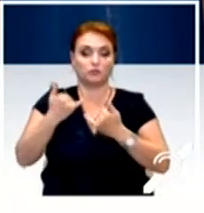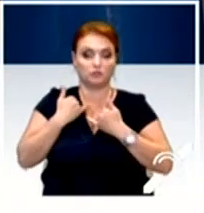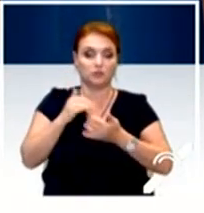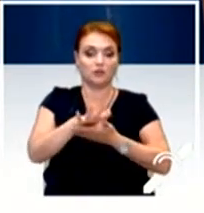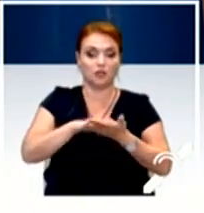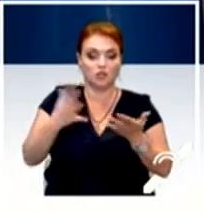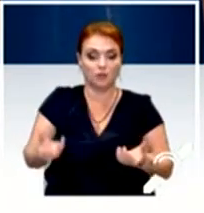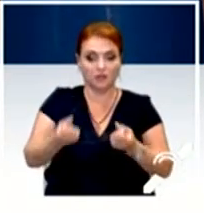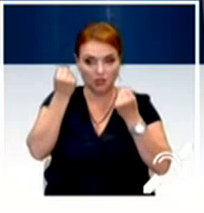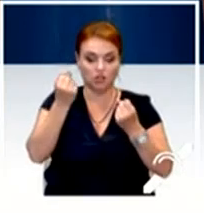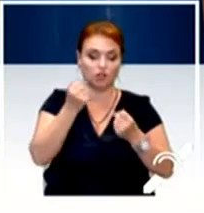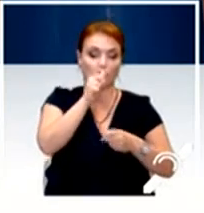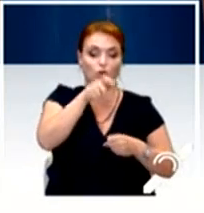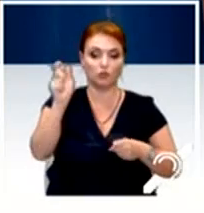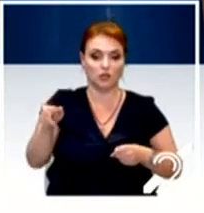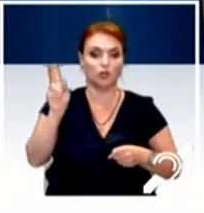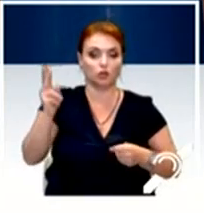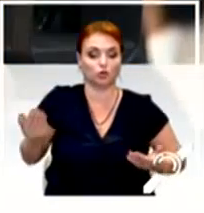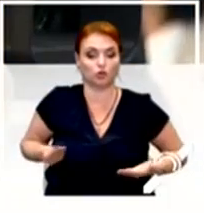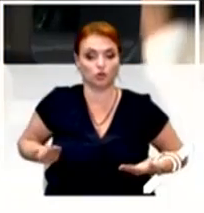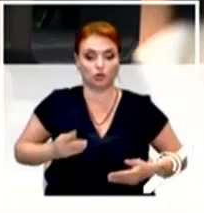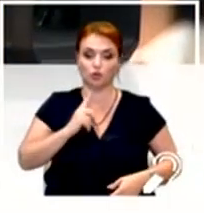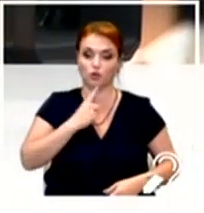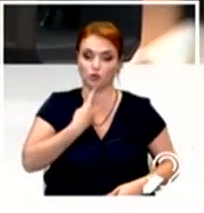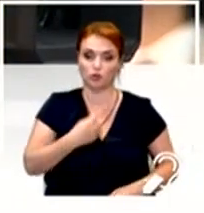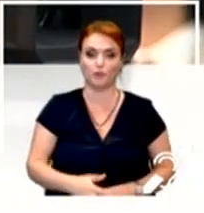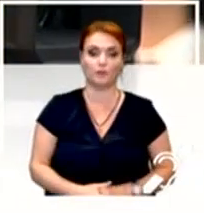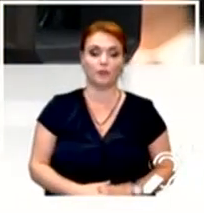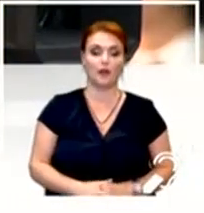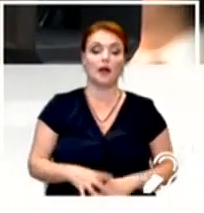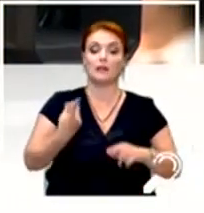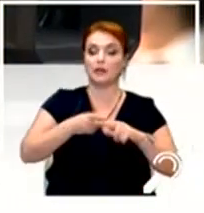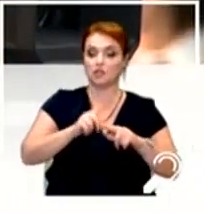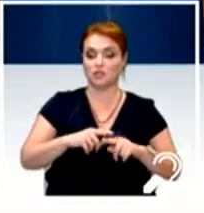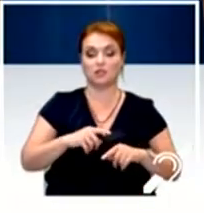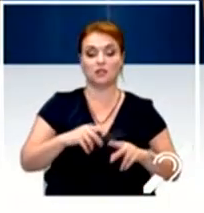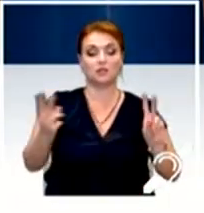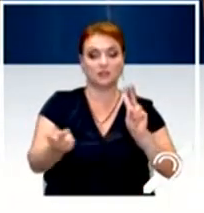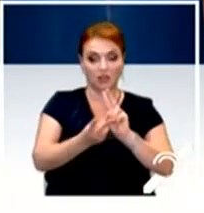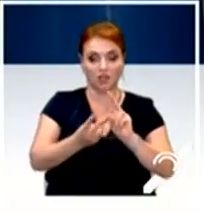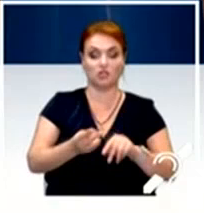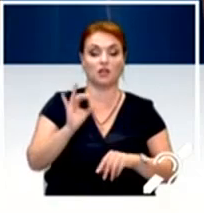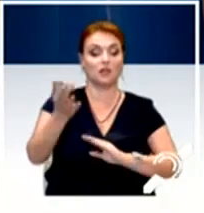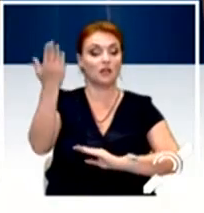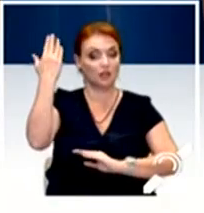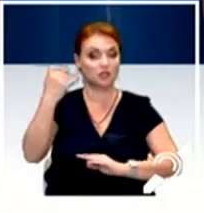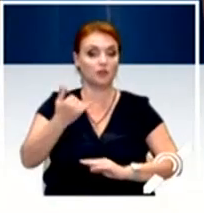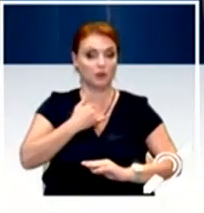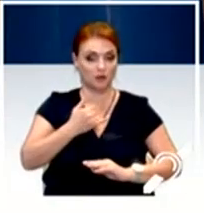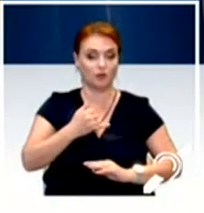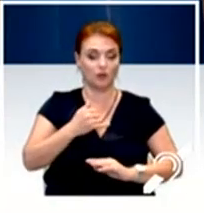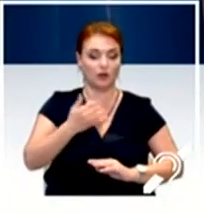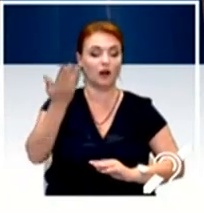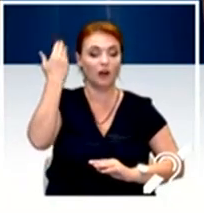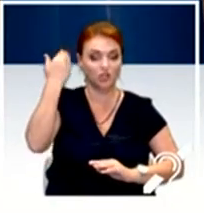pătrilor vulnerabile ale societății. La reuniunile anterioare, Republica Moldova a